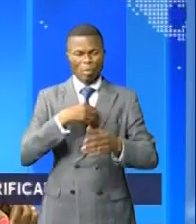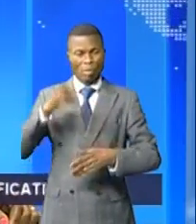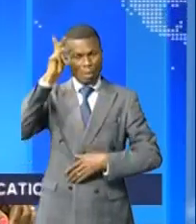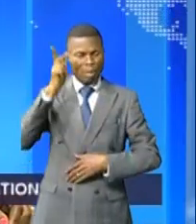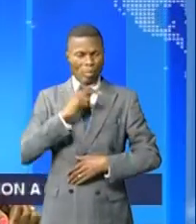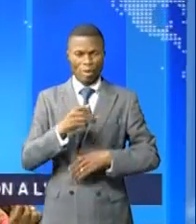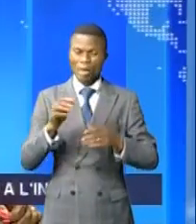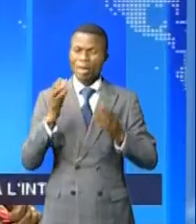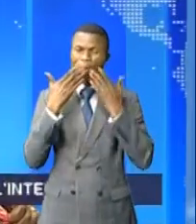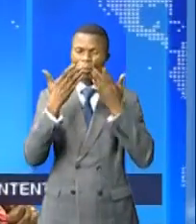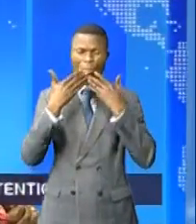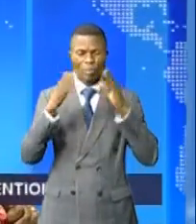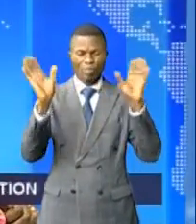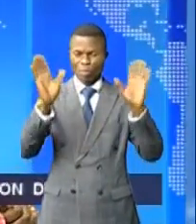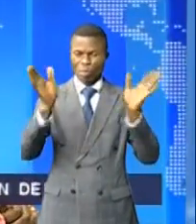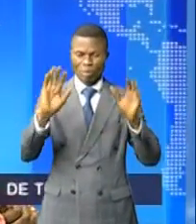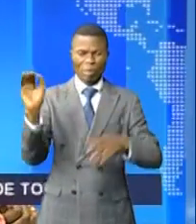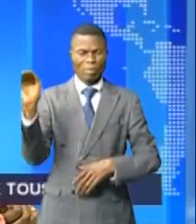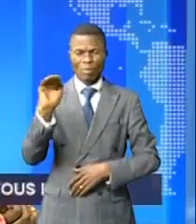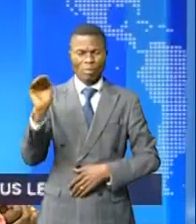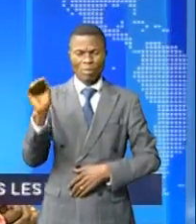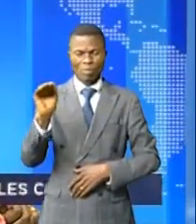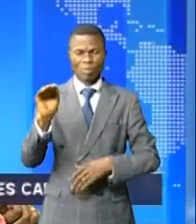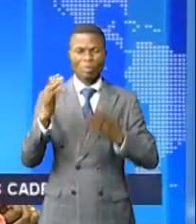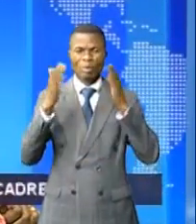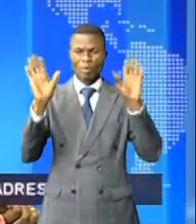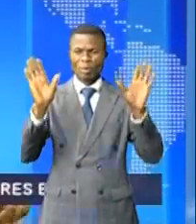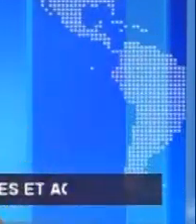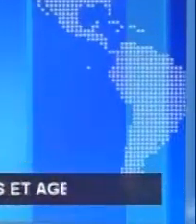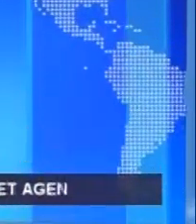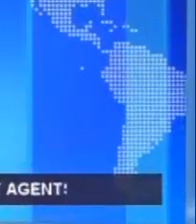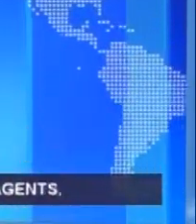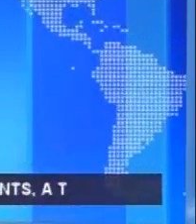même énergie et le même plaisir. Ici la porte du bonheur.